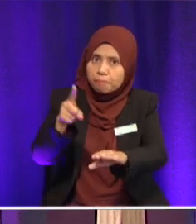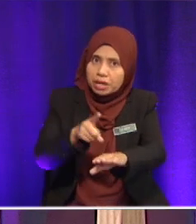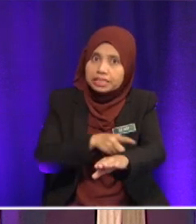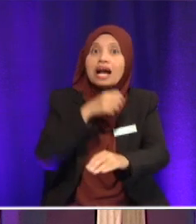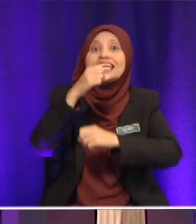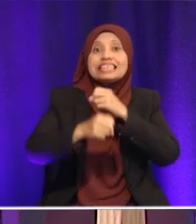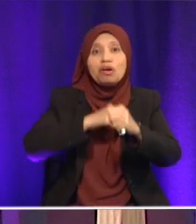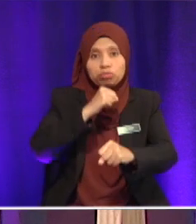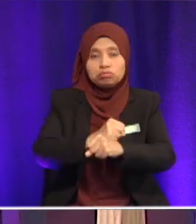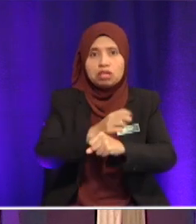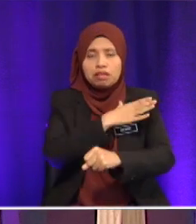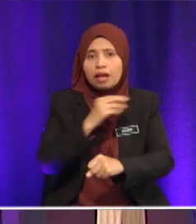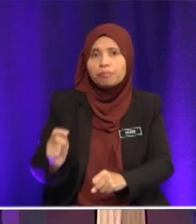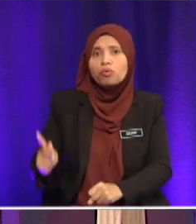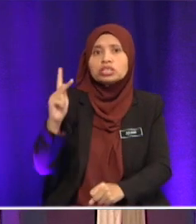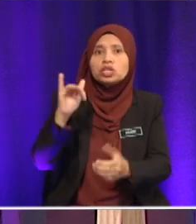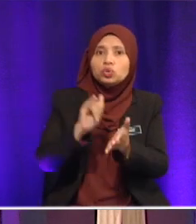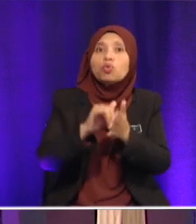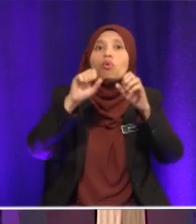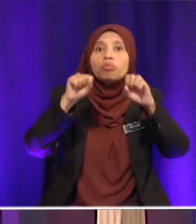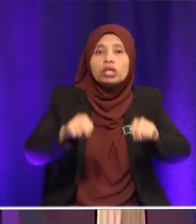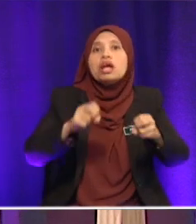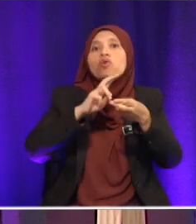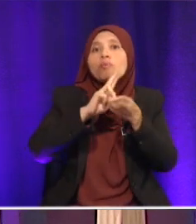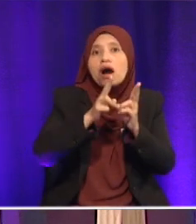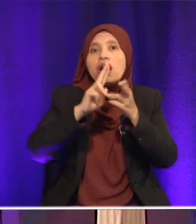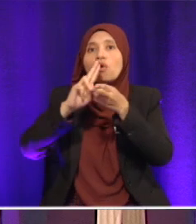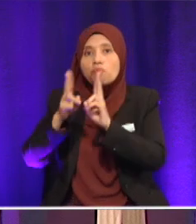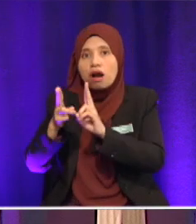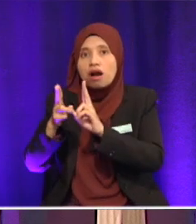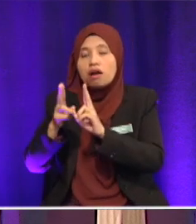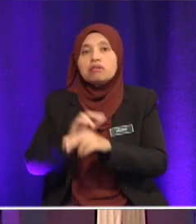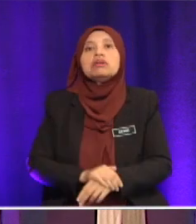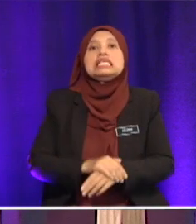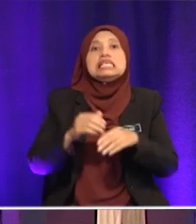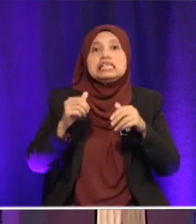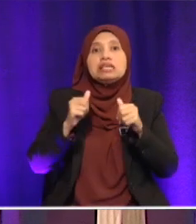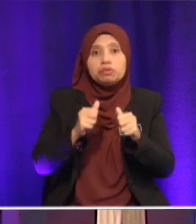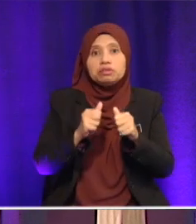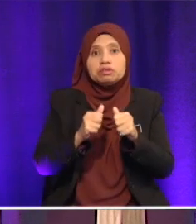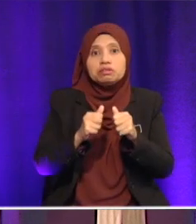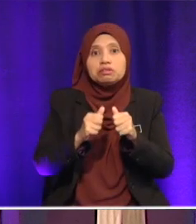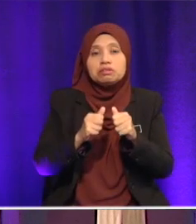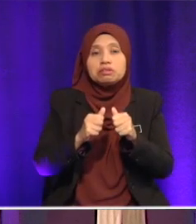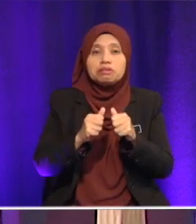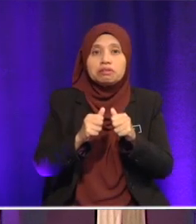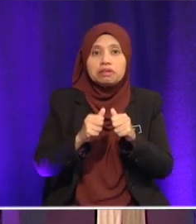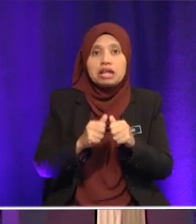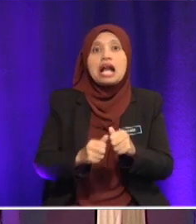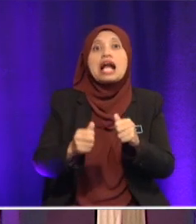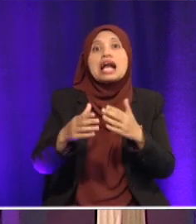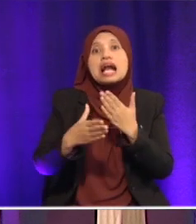dan tahap penguasaan itu boleh berubah boleh berubah mengikut